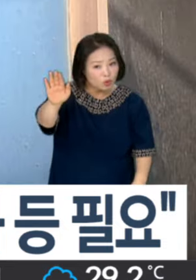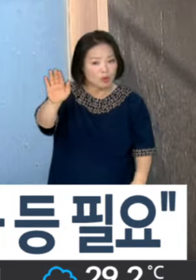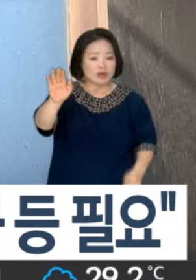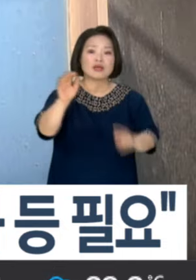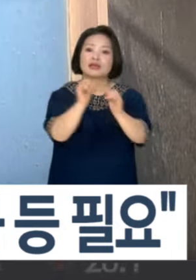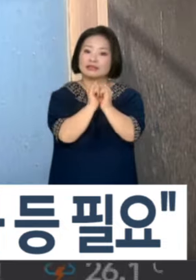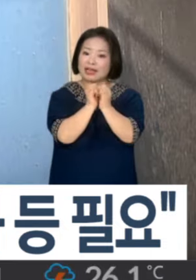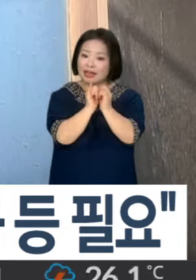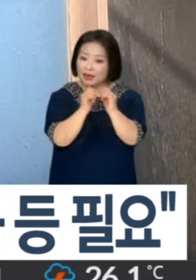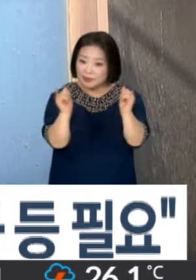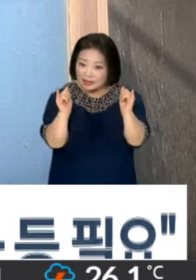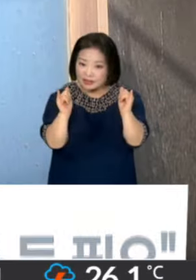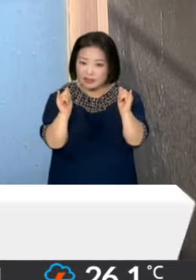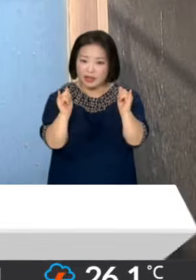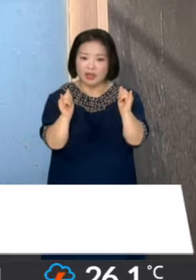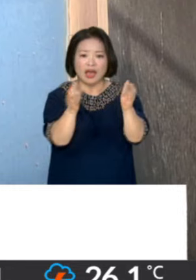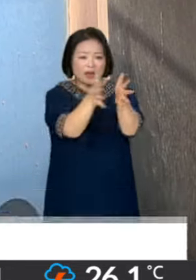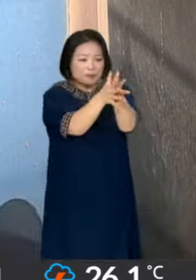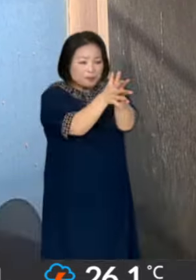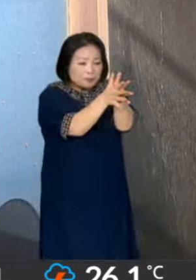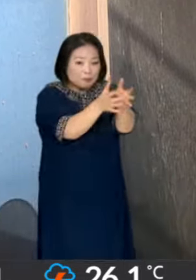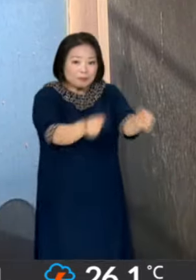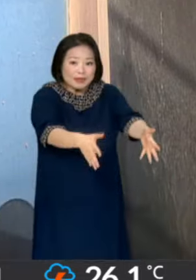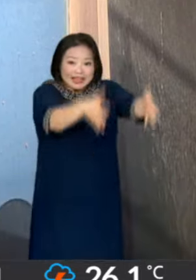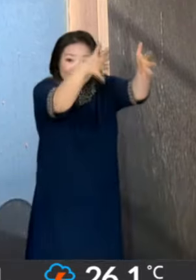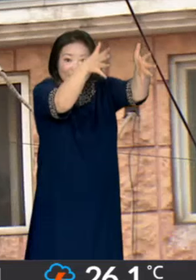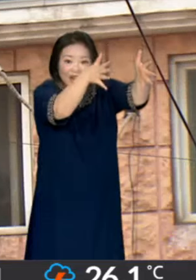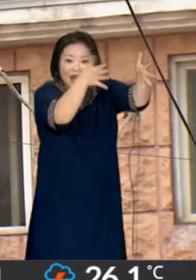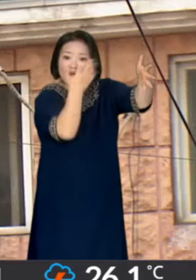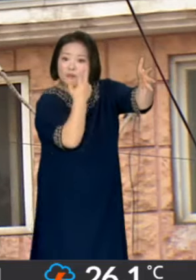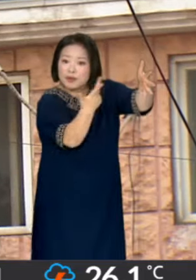분산을 위해 비아파트 시장에 대한 활성화 정책이